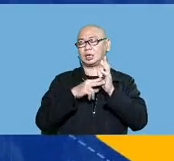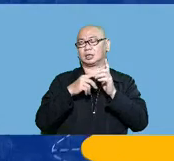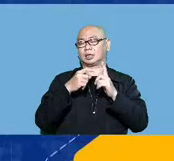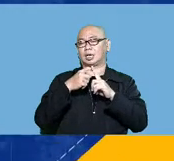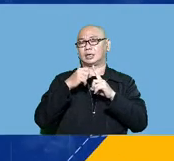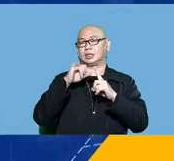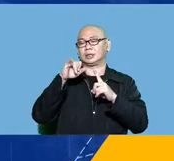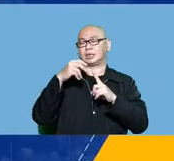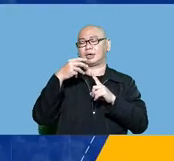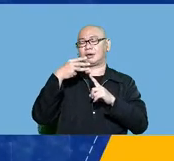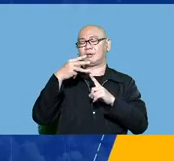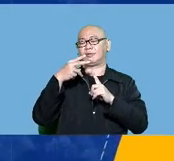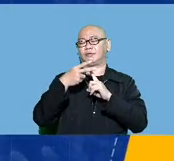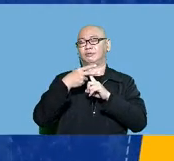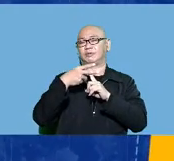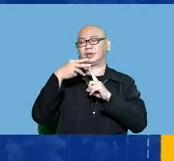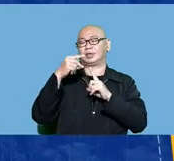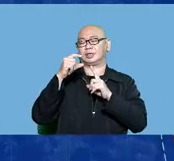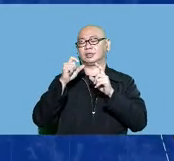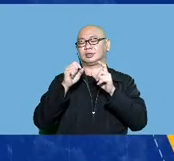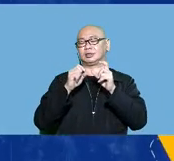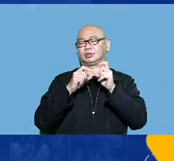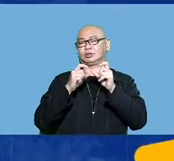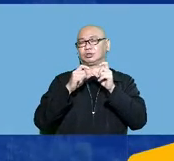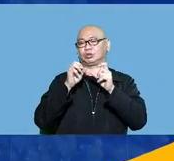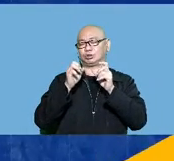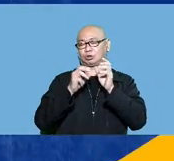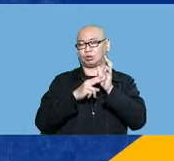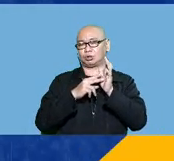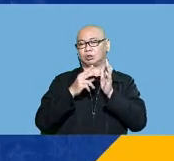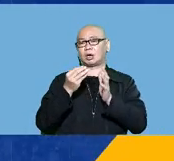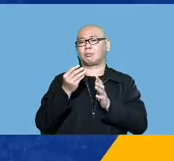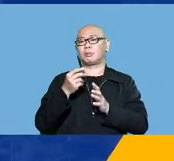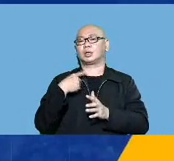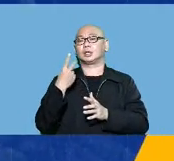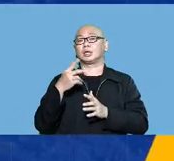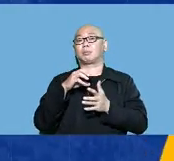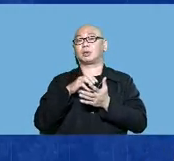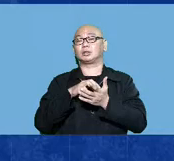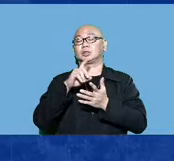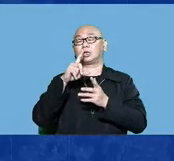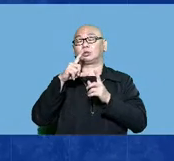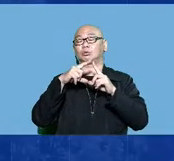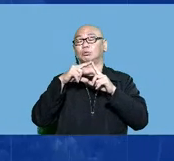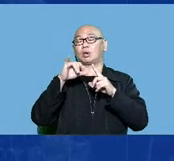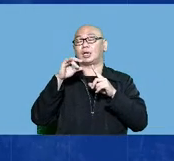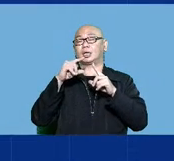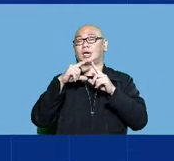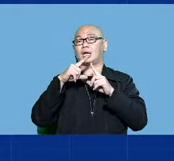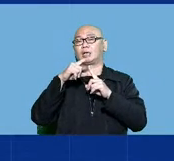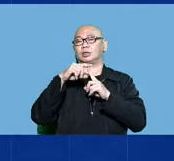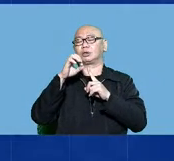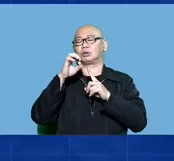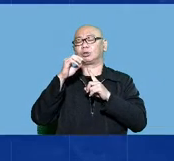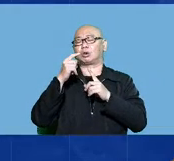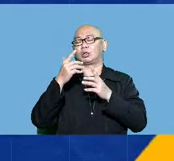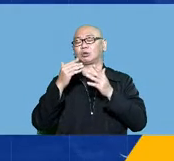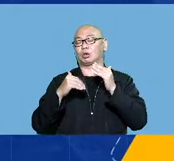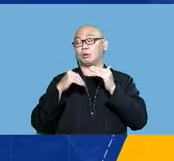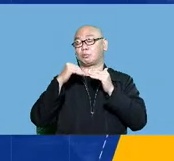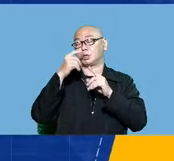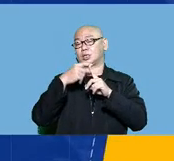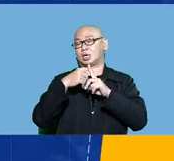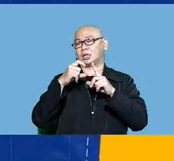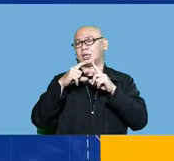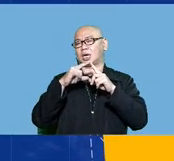bahwa kapan kita memasang satu aerator, kapan kita memasang lebih dari satu aerator, itu sudah